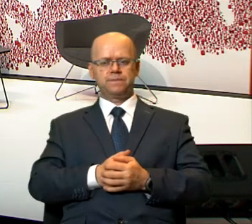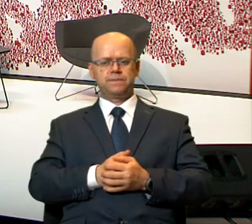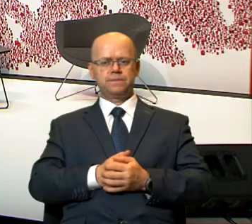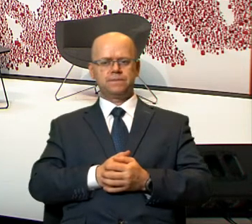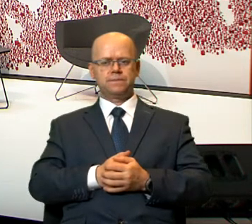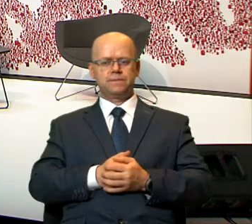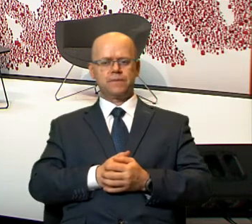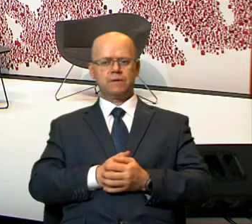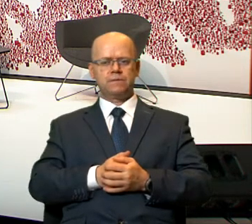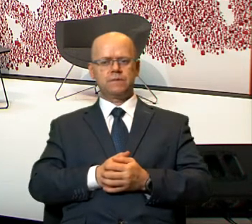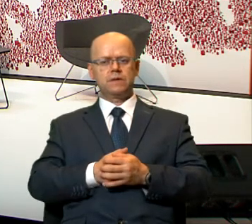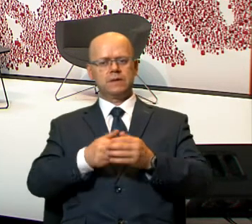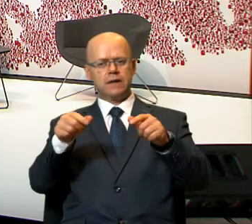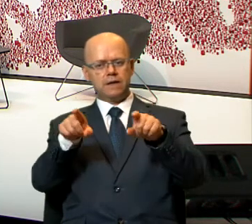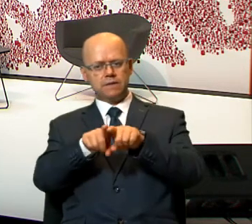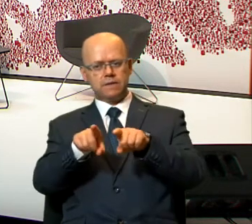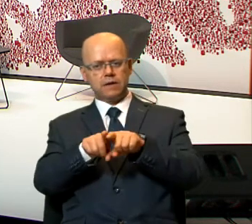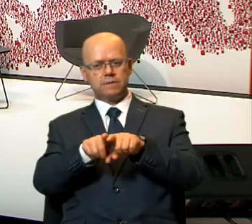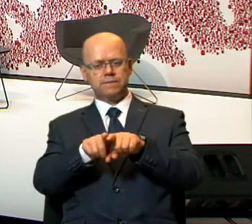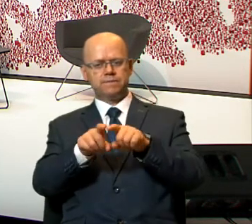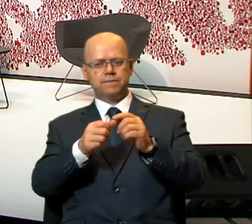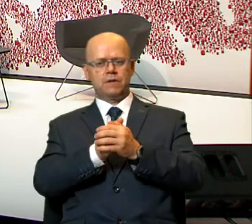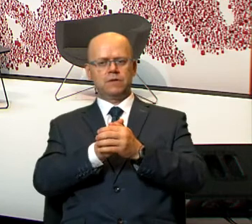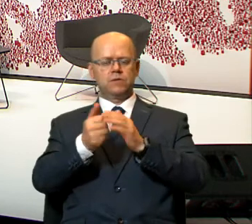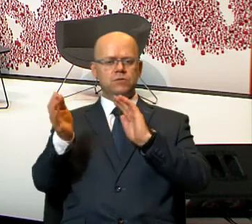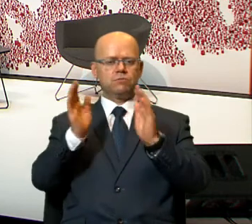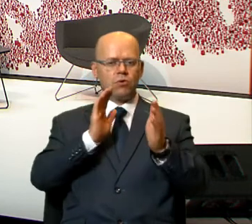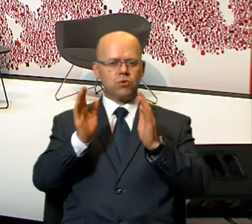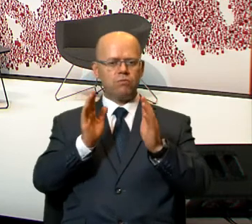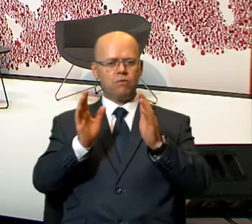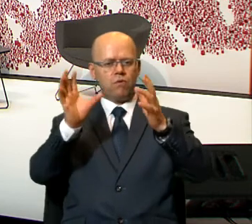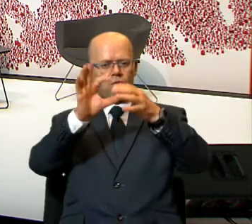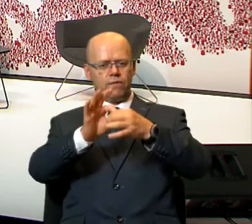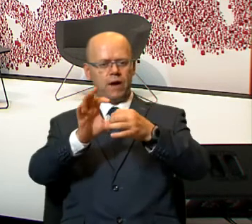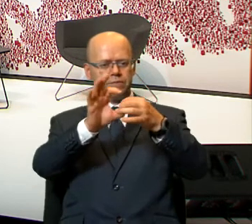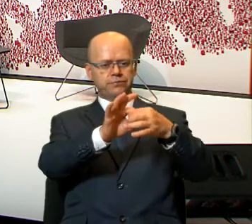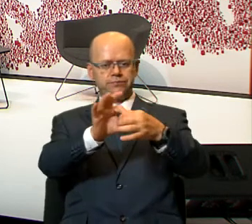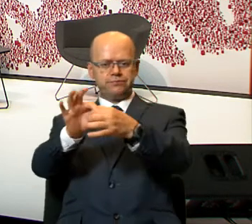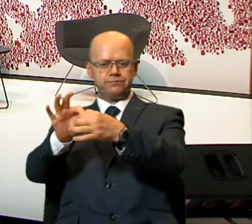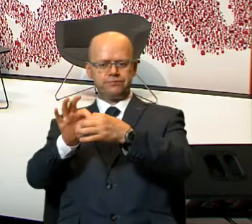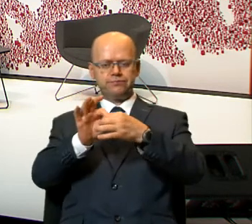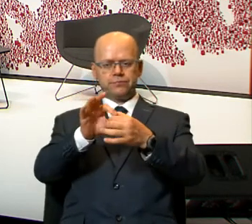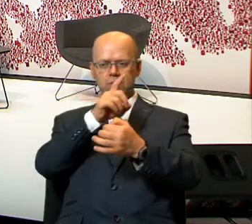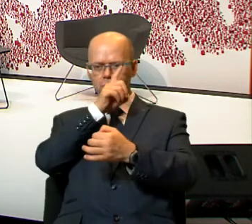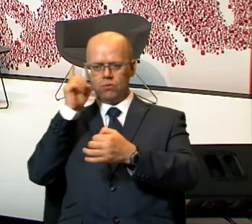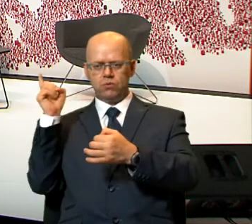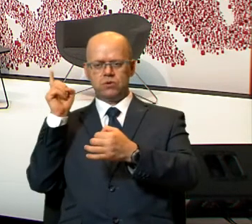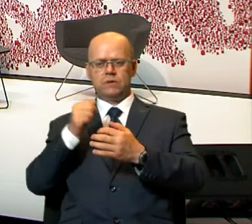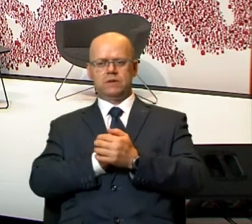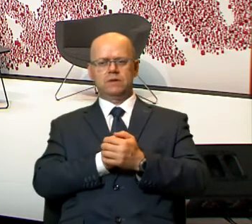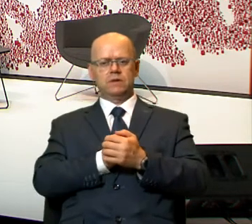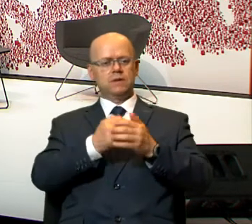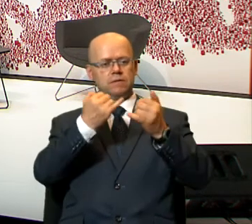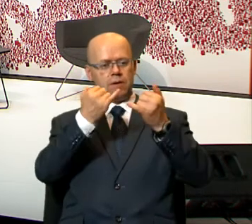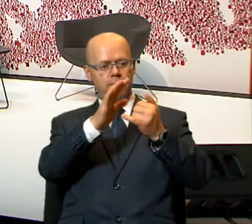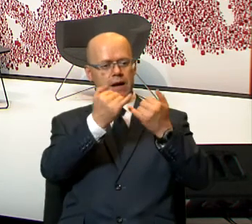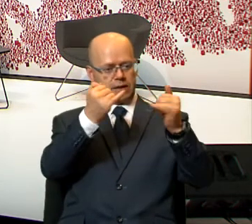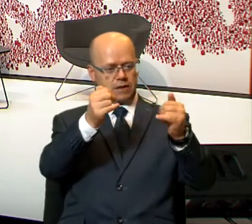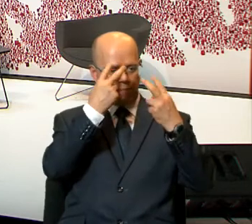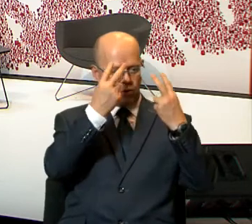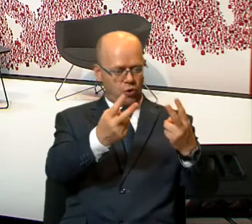I z tym również dominujących sposobów relacji, jak odnosimy się do innych osób, o innych